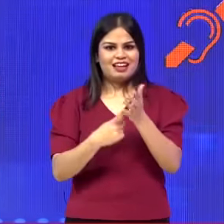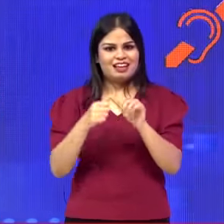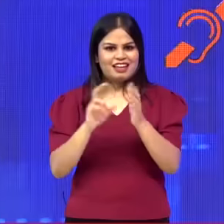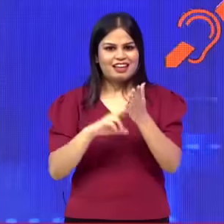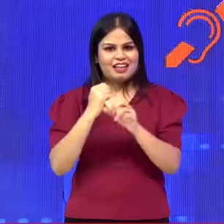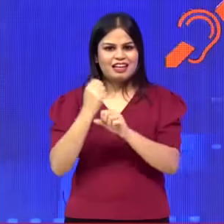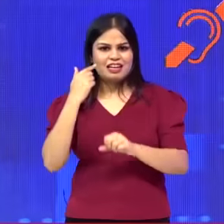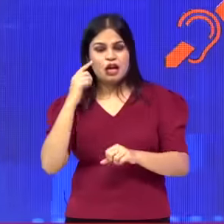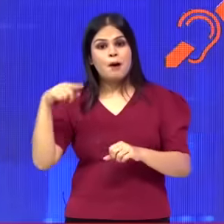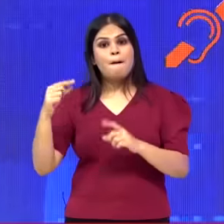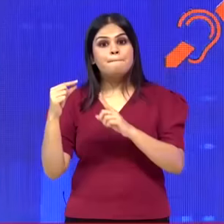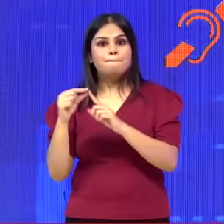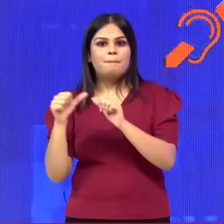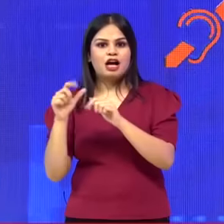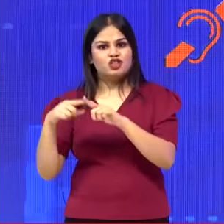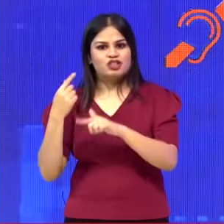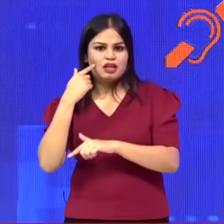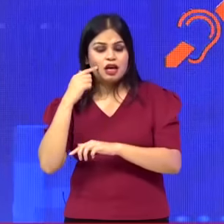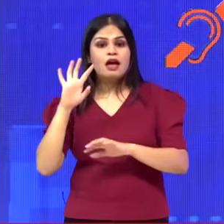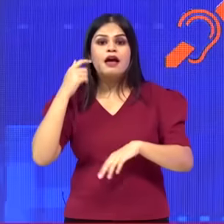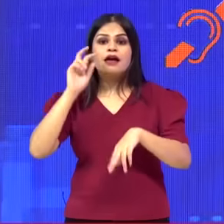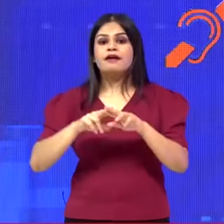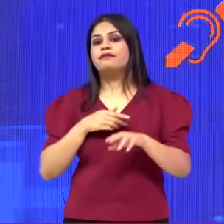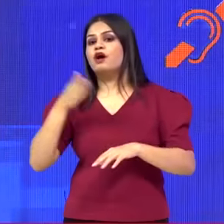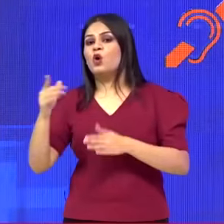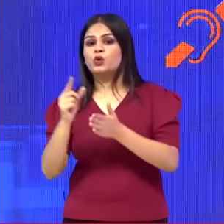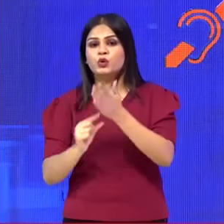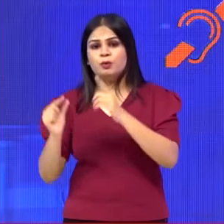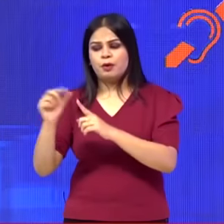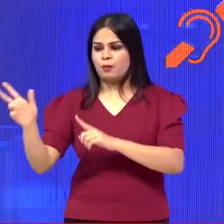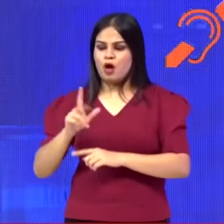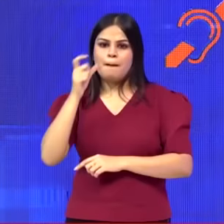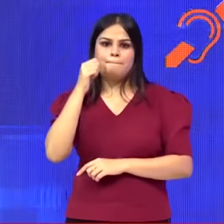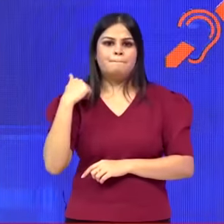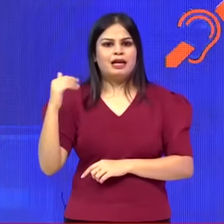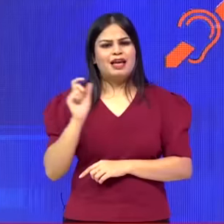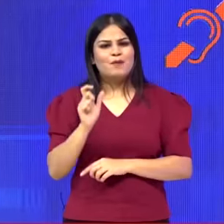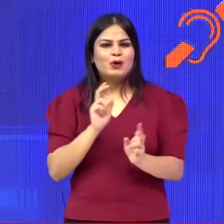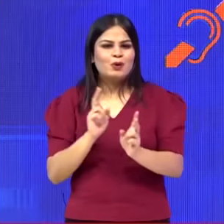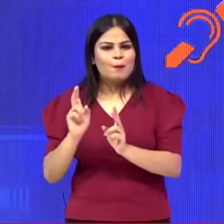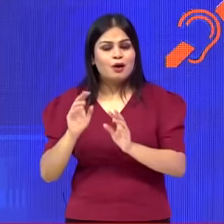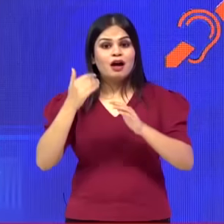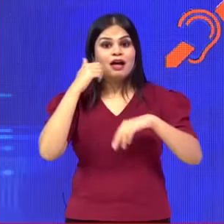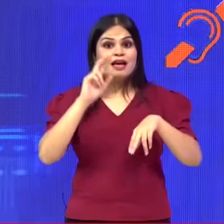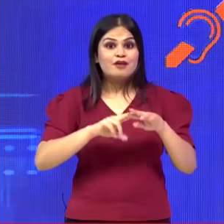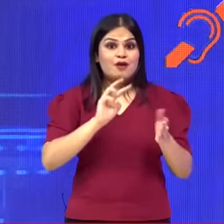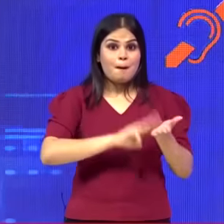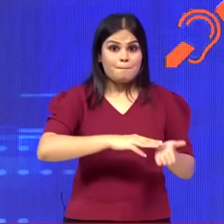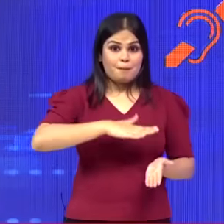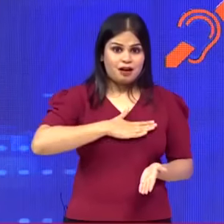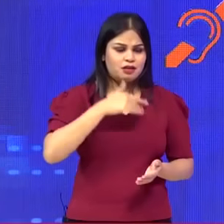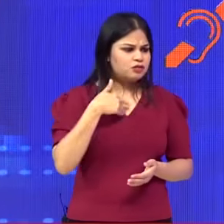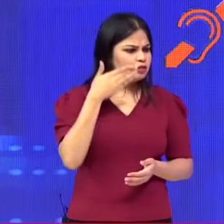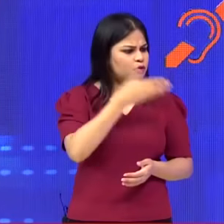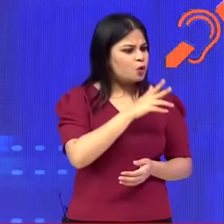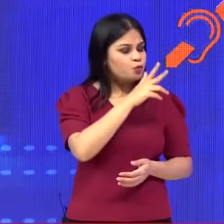अगर ये यूपी जा रहे होते तो होते बजरंगी भैया, अगर ये महाराष्ट्र आ रहे होते तो ये होते बजरंगी